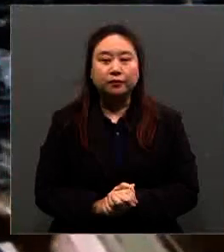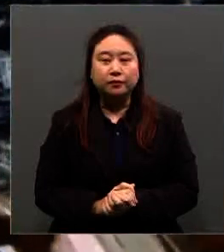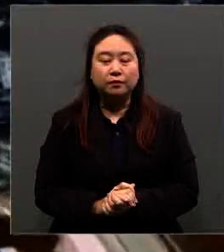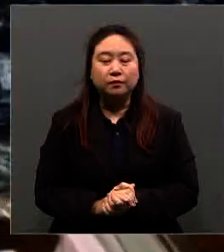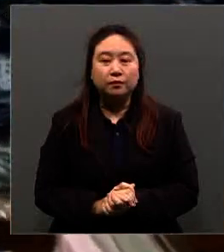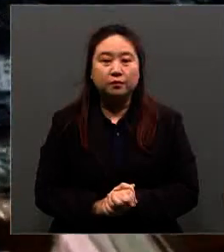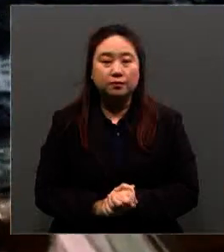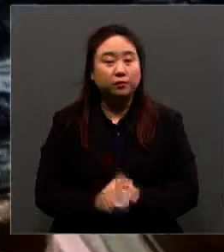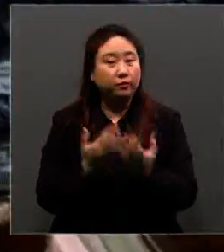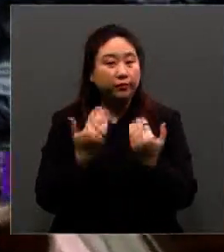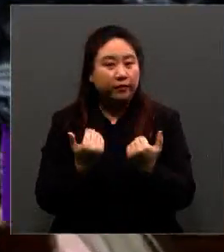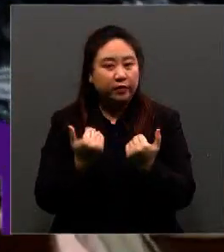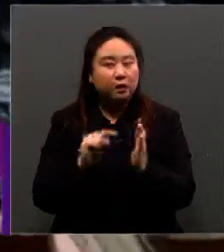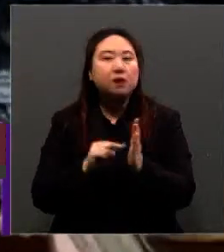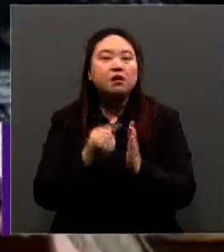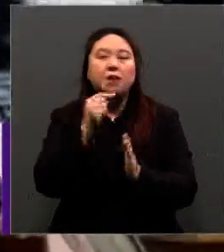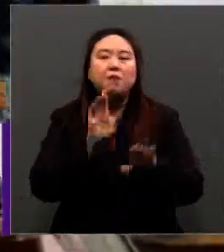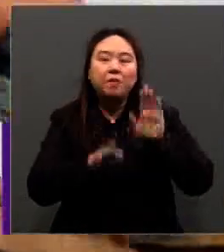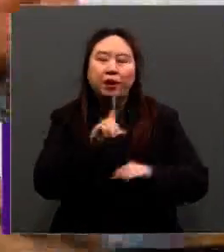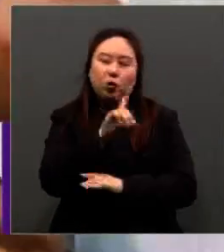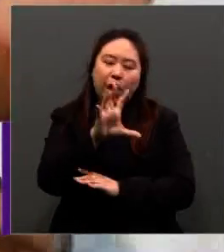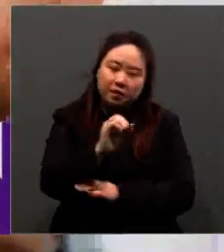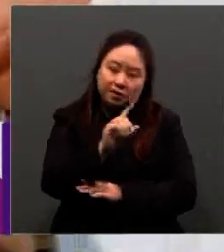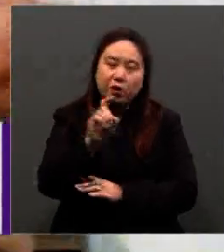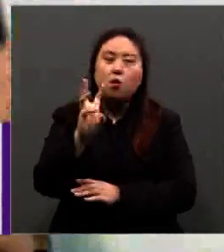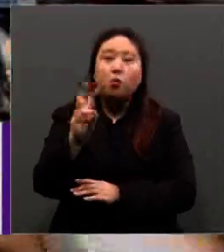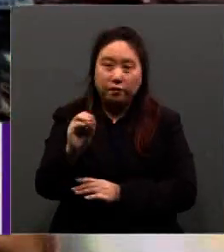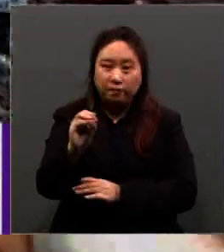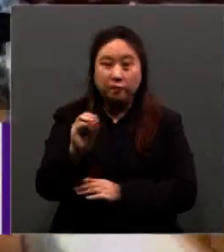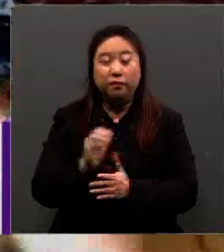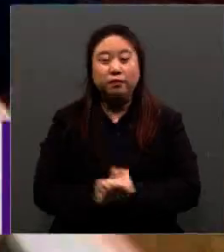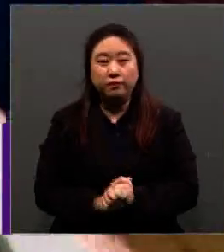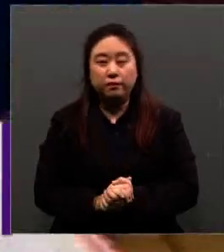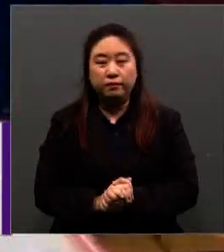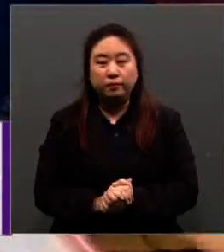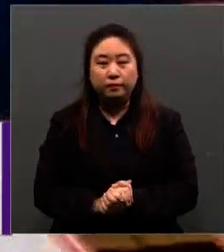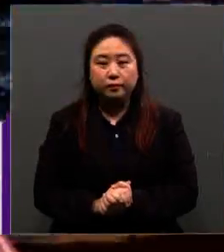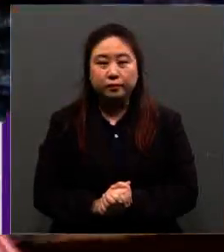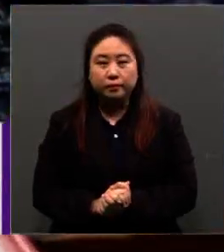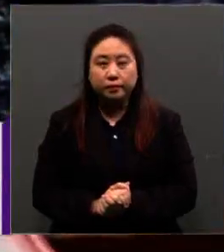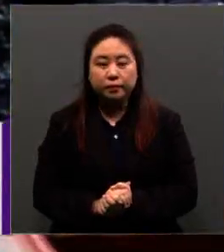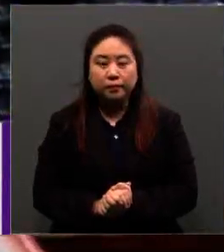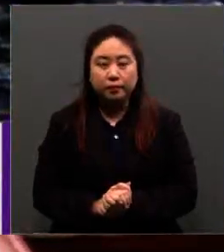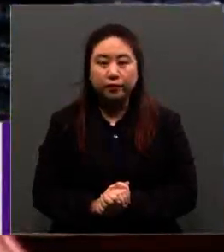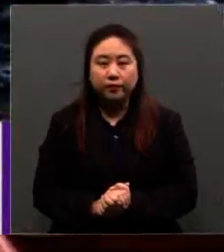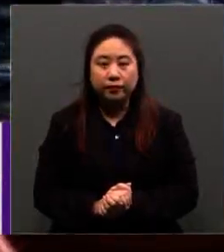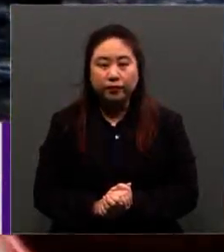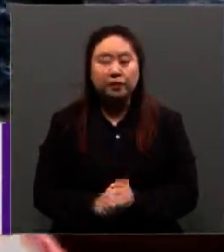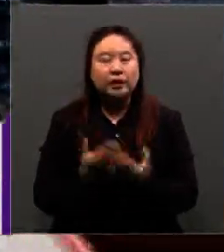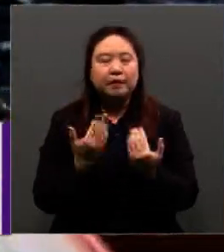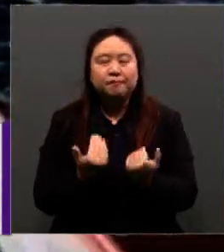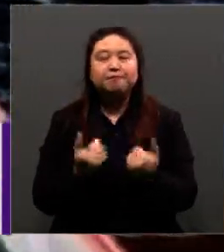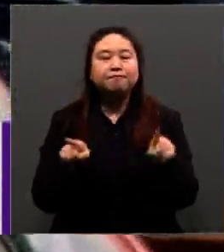ต้นสตาร์ทประมาณ150-160บาทนี่ครับเสื้อต่อตัวนี่ครับแล้วก็จะช่วยลูกค้าครับมันของธรรมดา